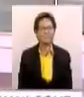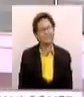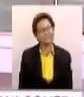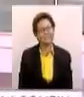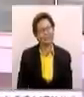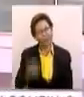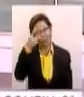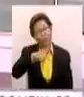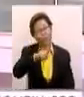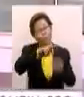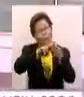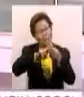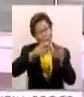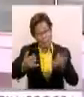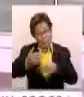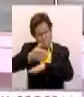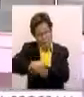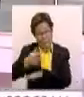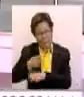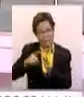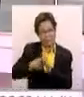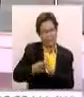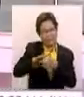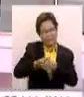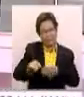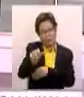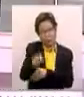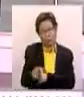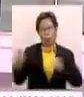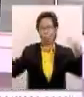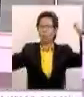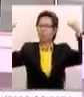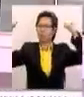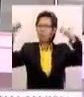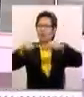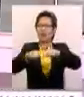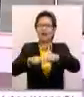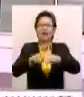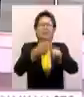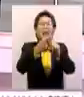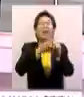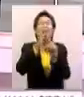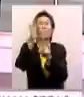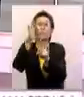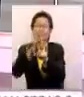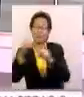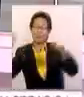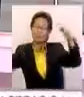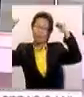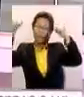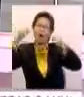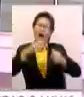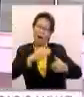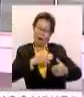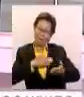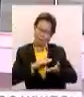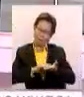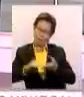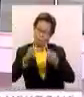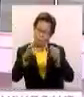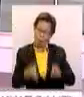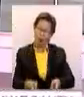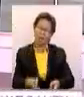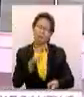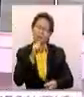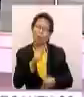Hazel, untuk hashtag malam ni kita mulakan dengan kisah seorang hero dari Tasik Glugor, Pulau Pinang. Niat Murni, seorang warga emas